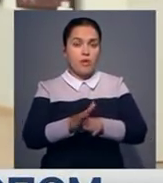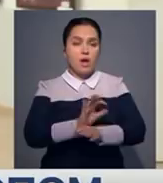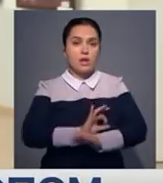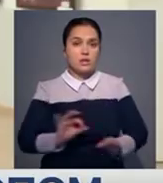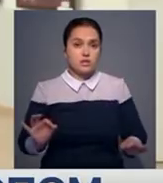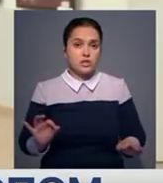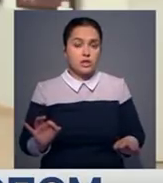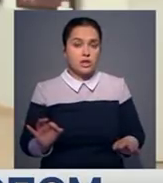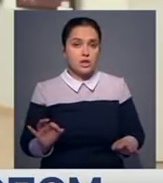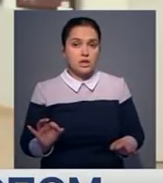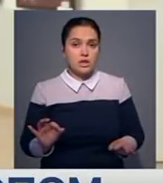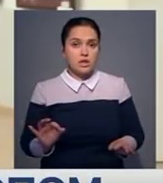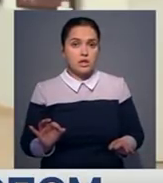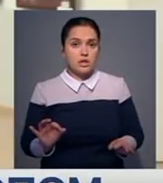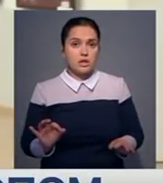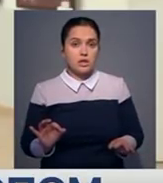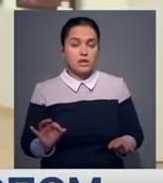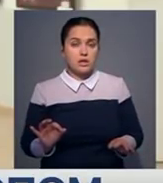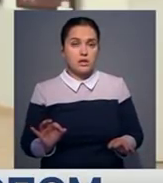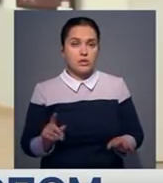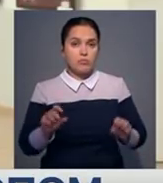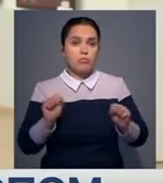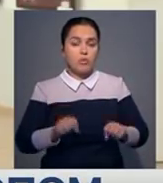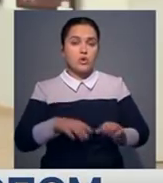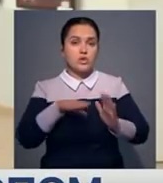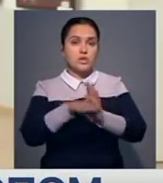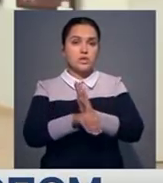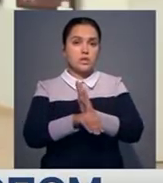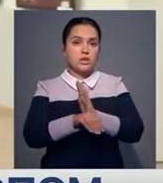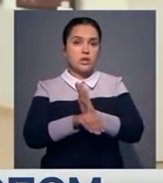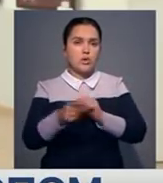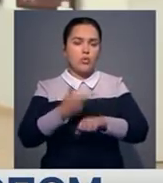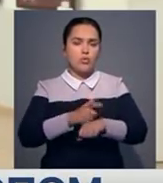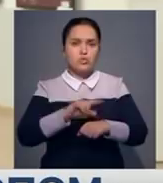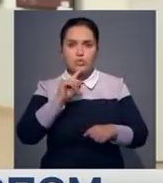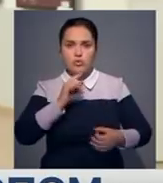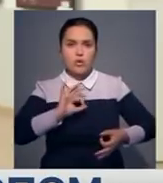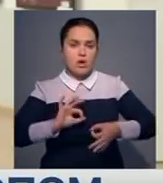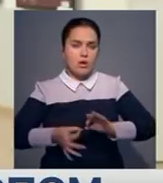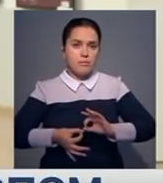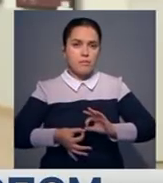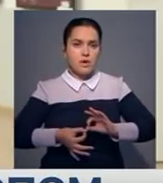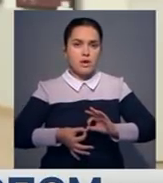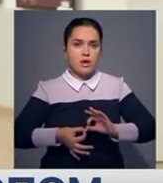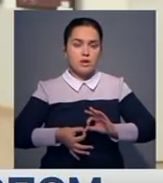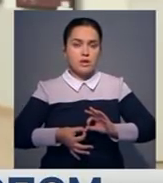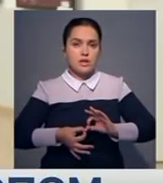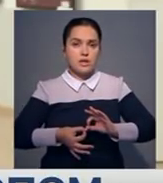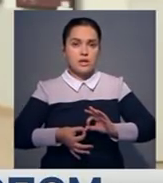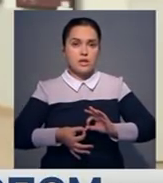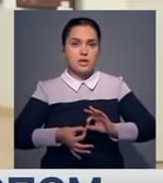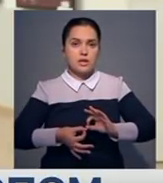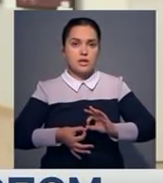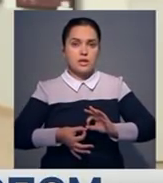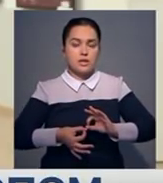великолепно. Вот. Ну, наверное, вот это тоже можно считать такой очень такой кропотливой работой над миниатюрными